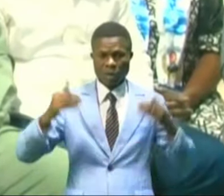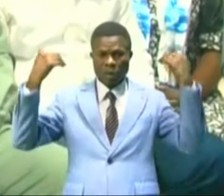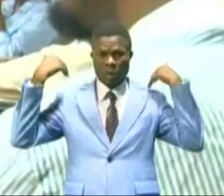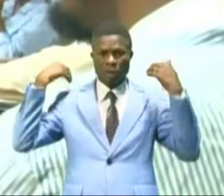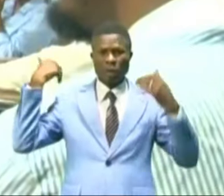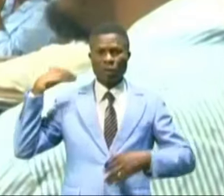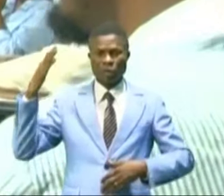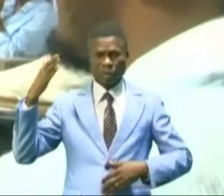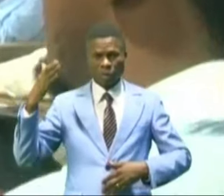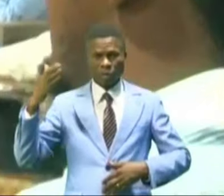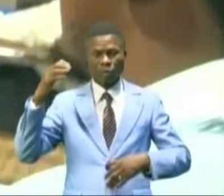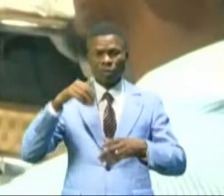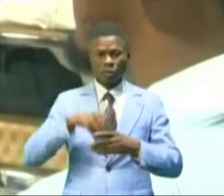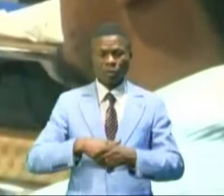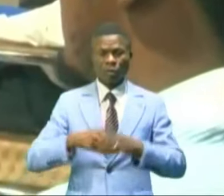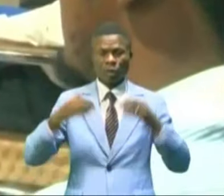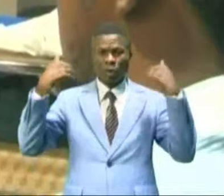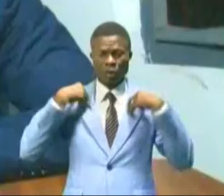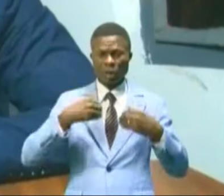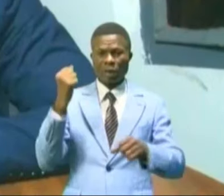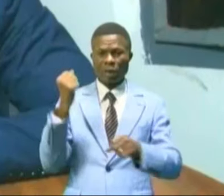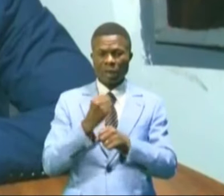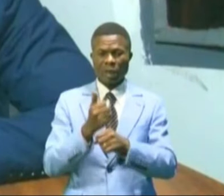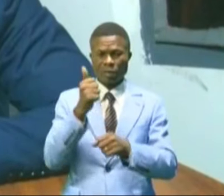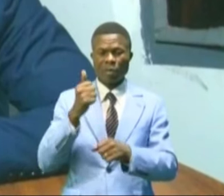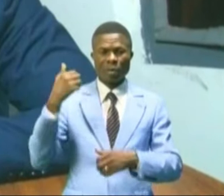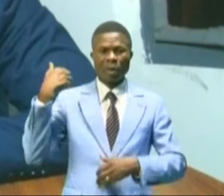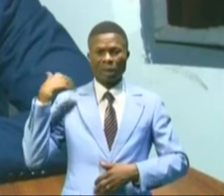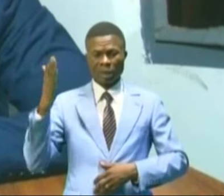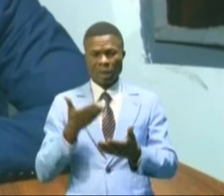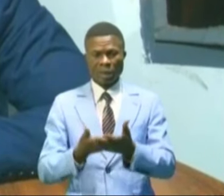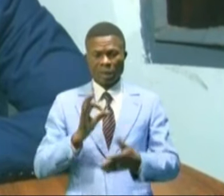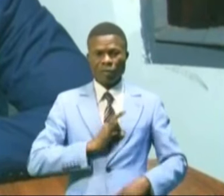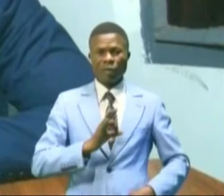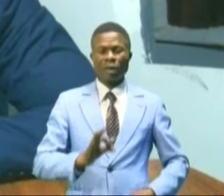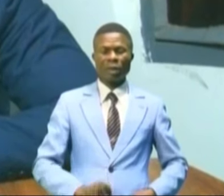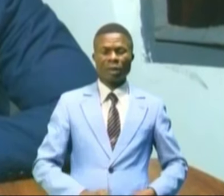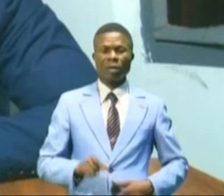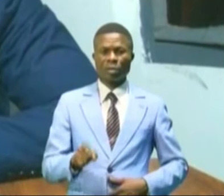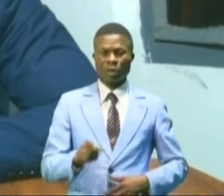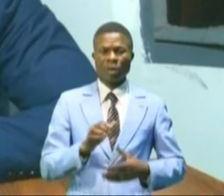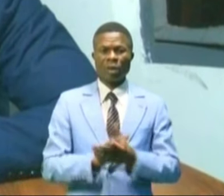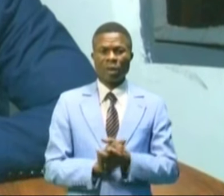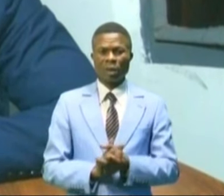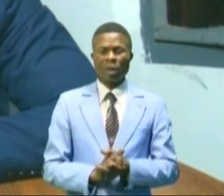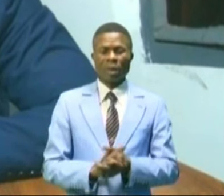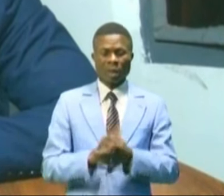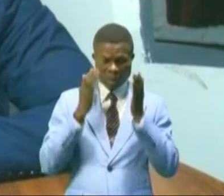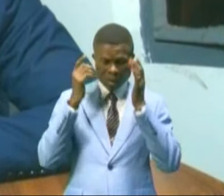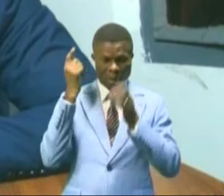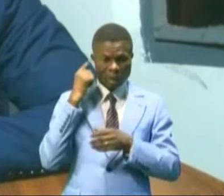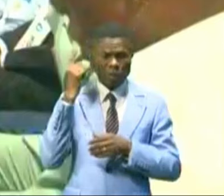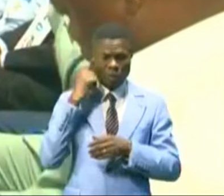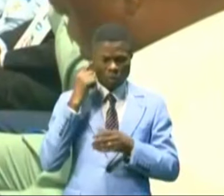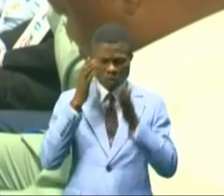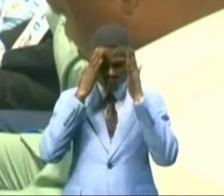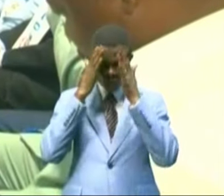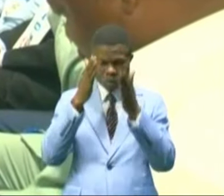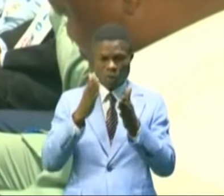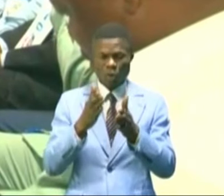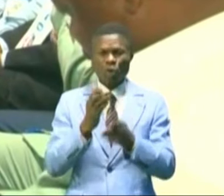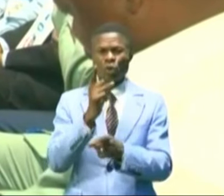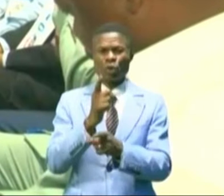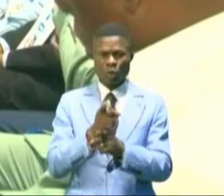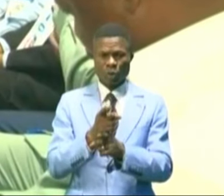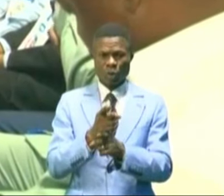l'État et garant du bon fonctionnement des institutions, Félix-Antoine Tshisekedi Tshilo. Ayant suivi avec une attention